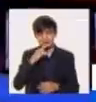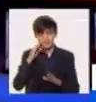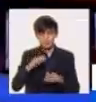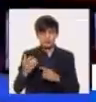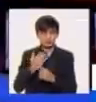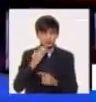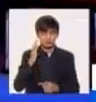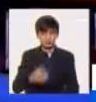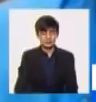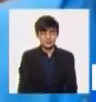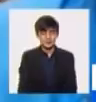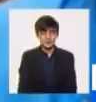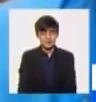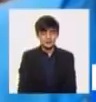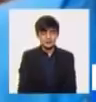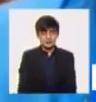клинику.